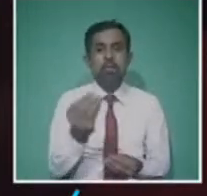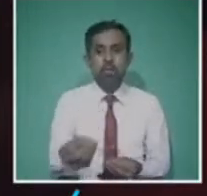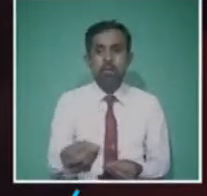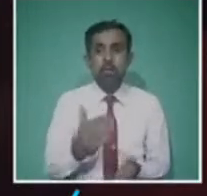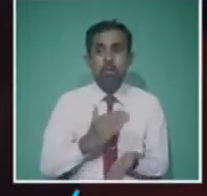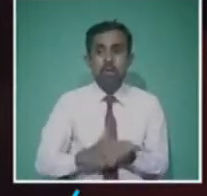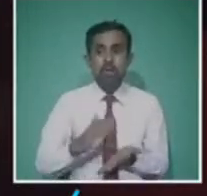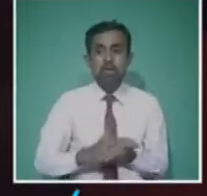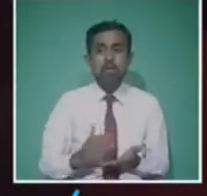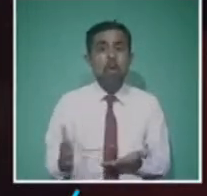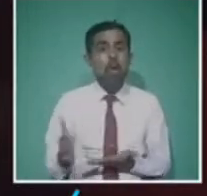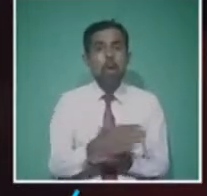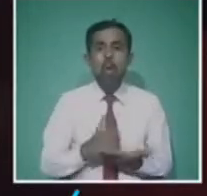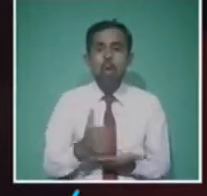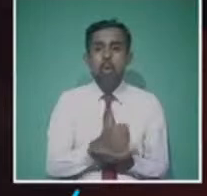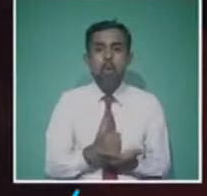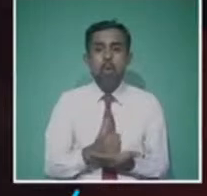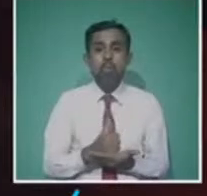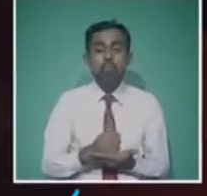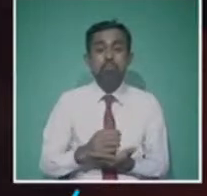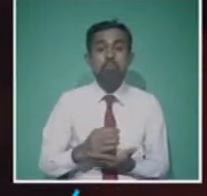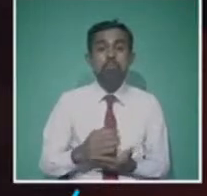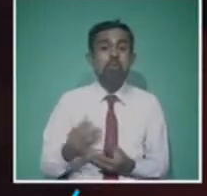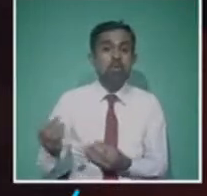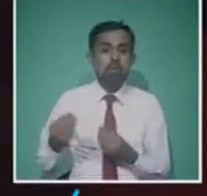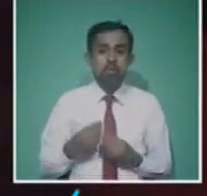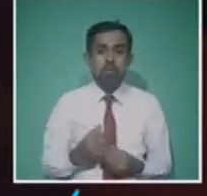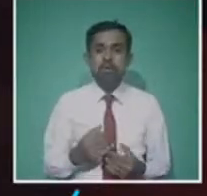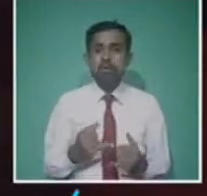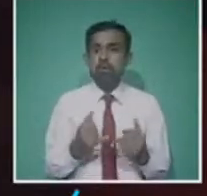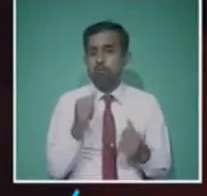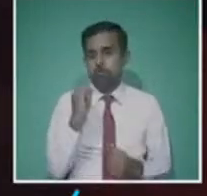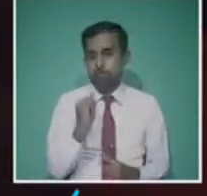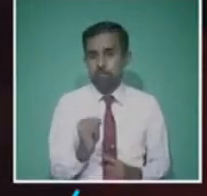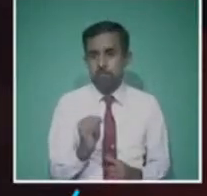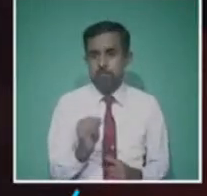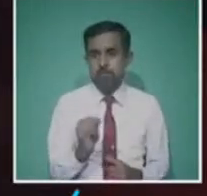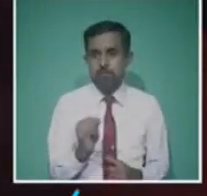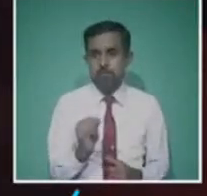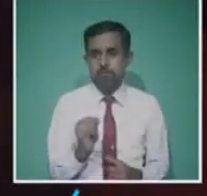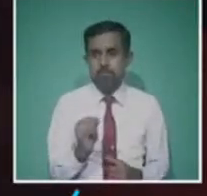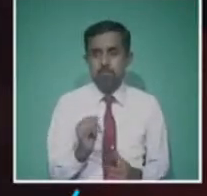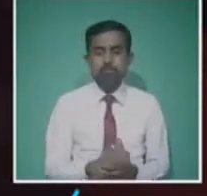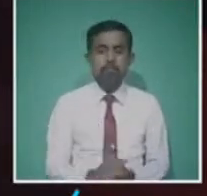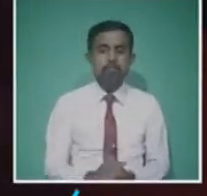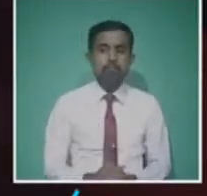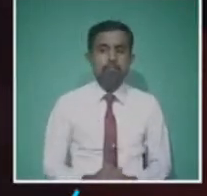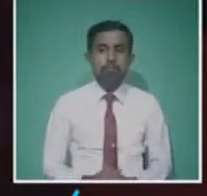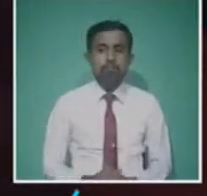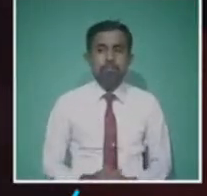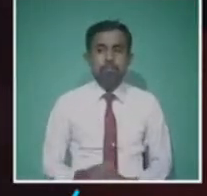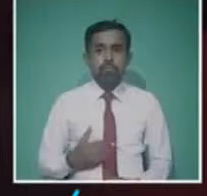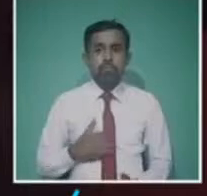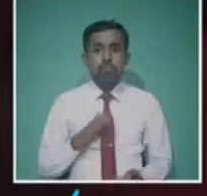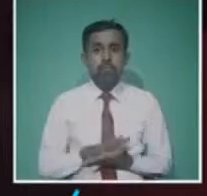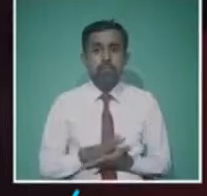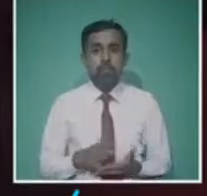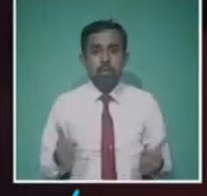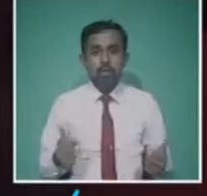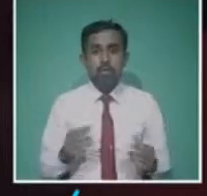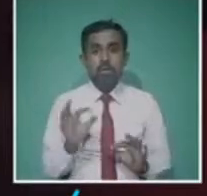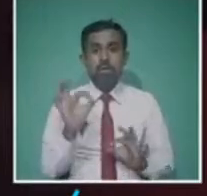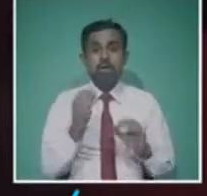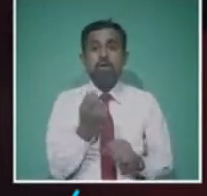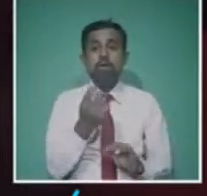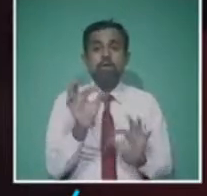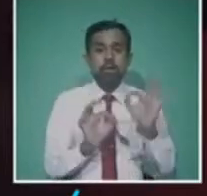ඒ සහනය සියලුම පුරවැසියන්ගෙන් ලබා ගැනීම තමයි අසාධාරණ බවට පත් වෙලා තියෙන්නේ. ඒ නිසා විශේෂයෙන්ම මම සතුටු වෙනවා ඒ මිල